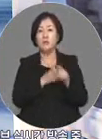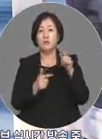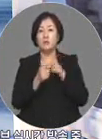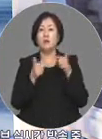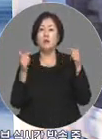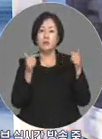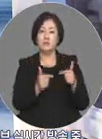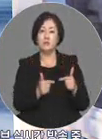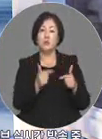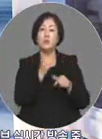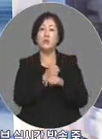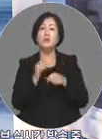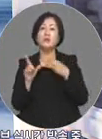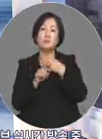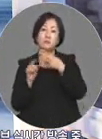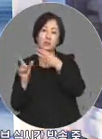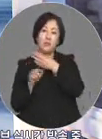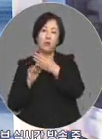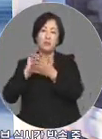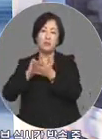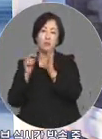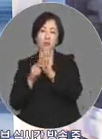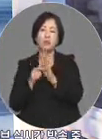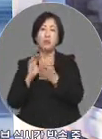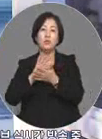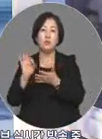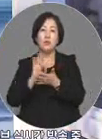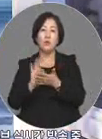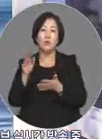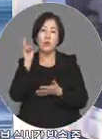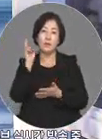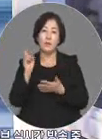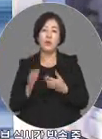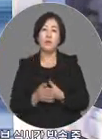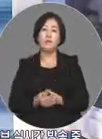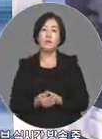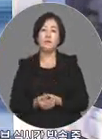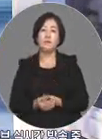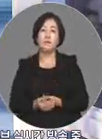시기는 3, 4월이 돼야 할 것으로 예상됩니다. UBC 뉴스 윤중입니다.